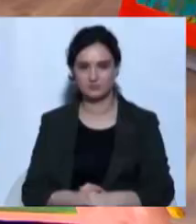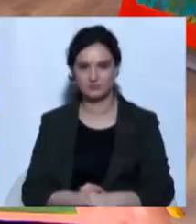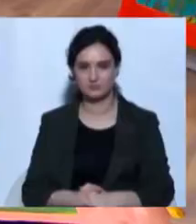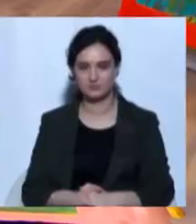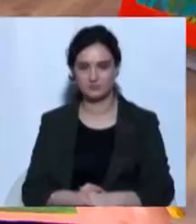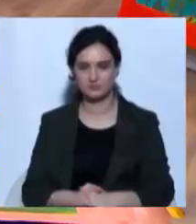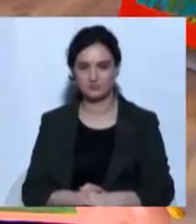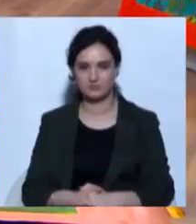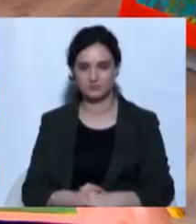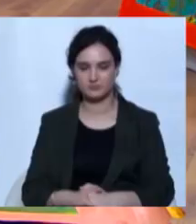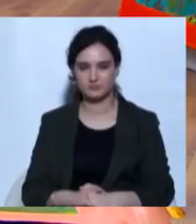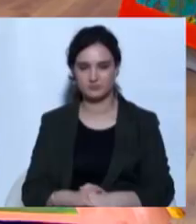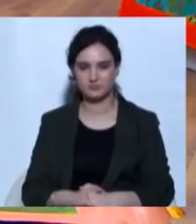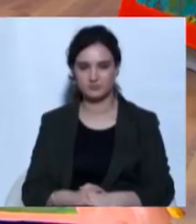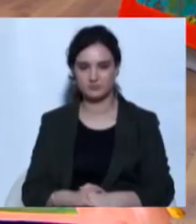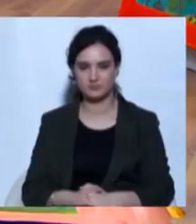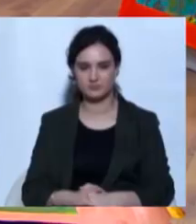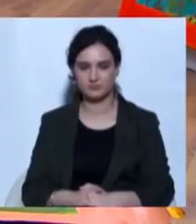აი ესეთი.